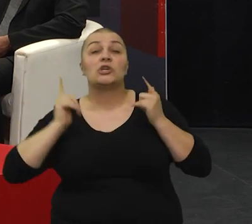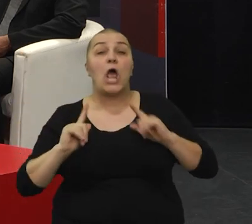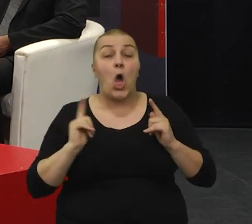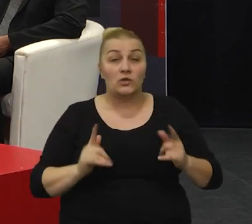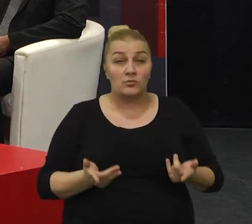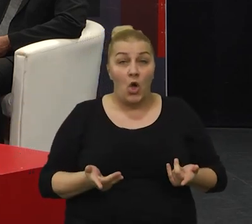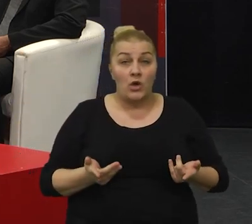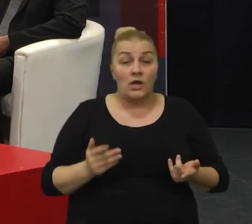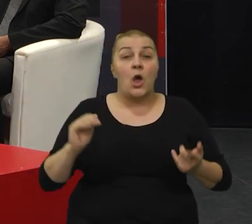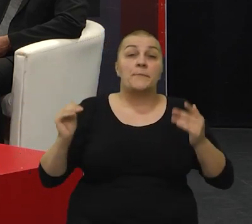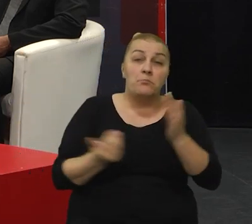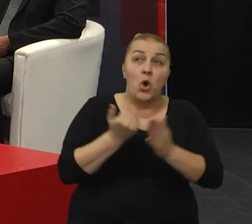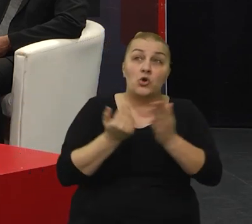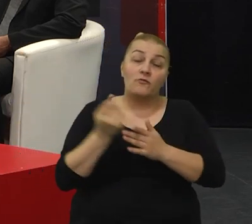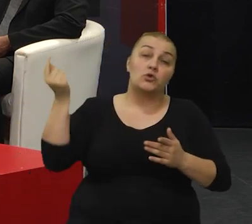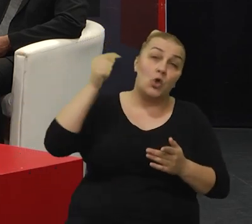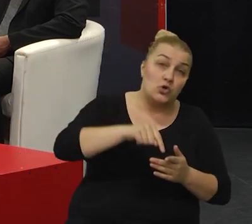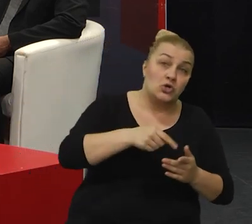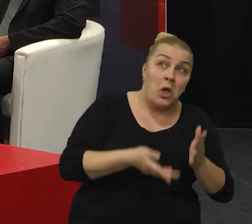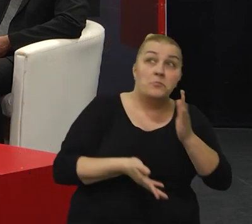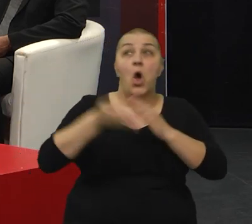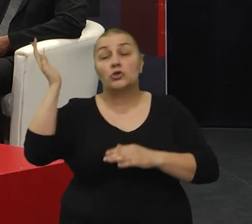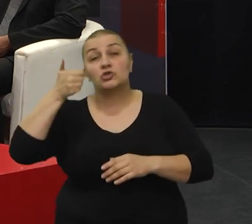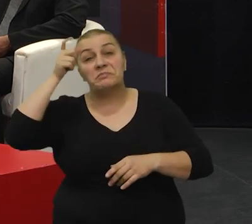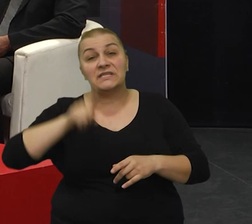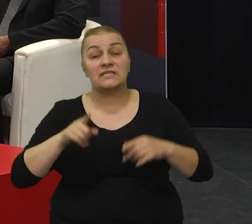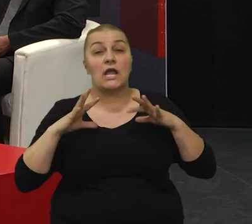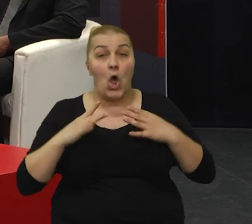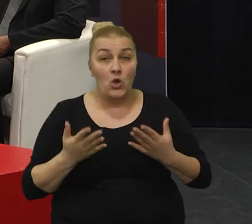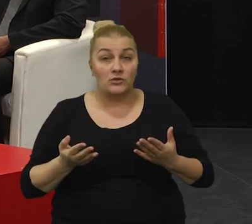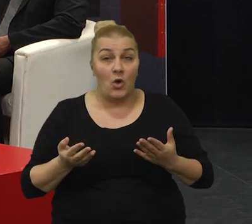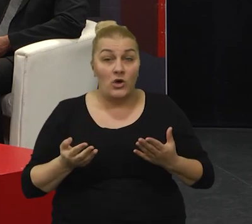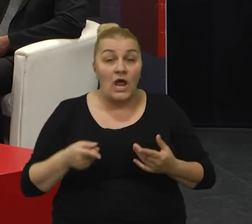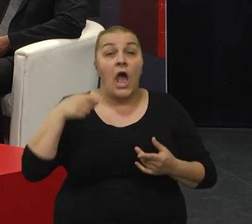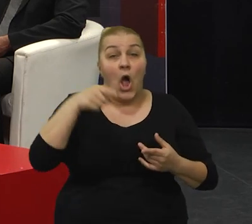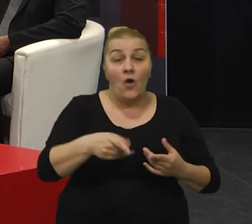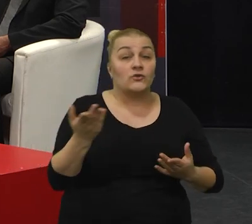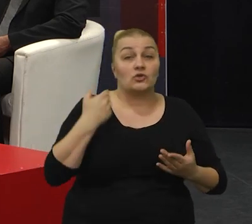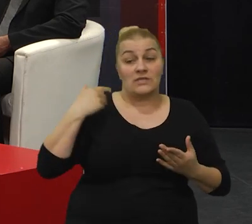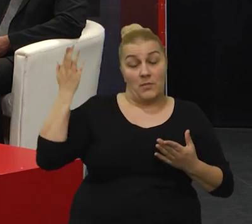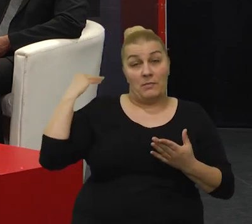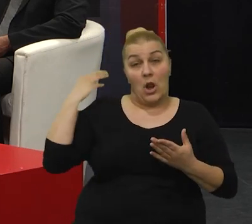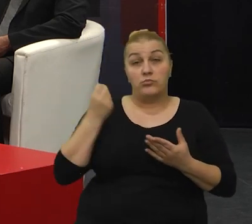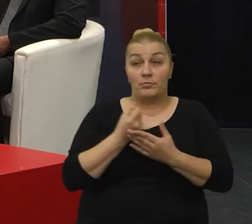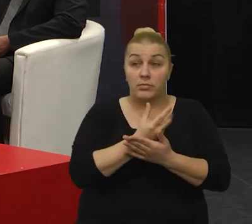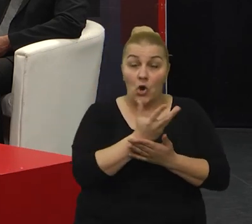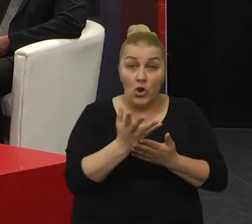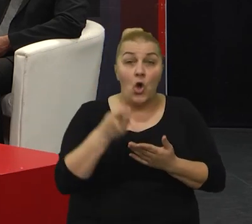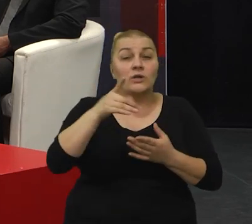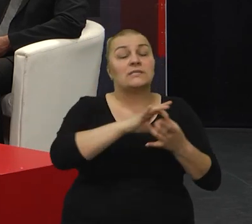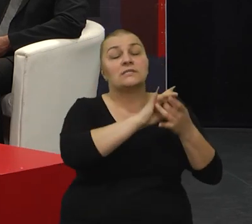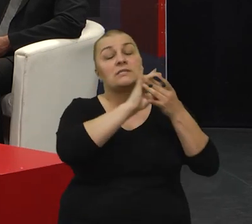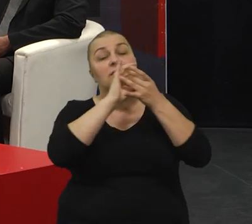na odmor, pa opet dođu, pa idu po mjesec dana na odmor. Ali ove postrojbe koje sam malo pre